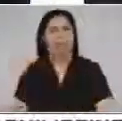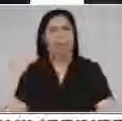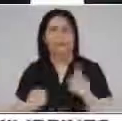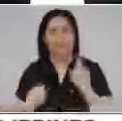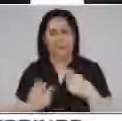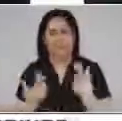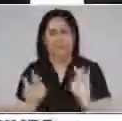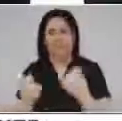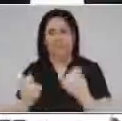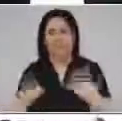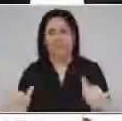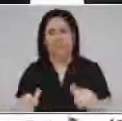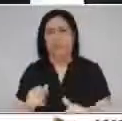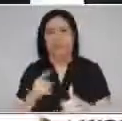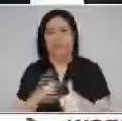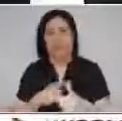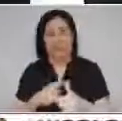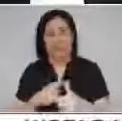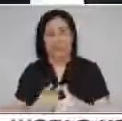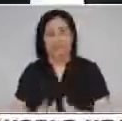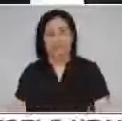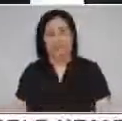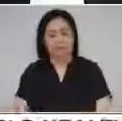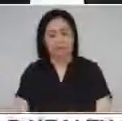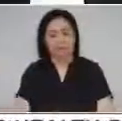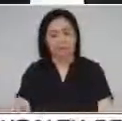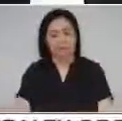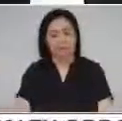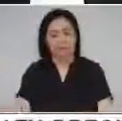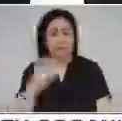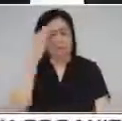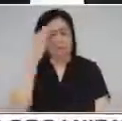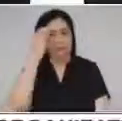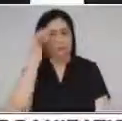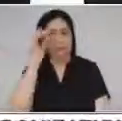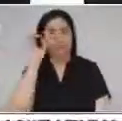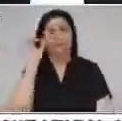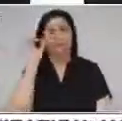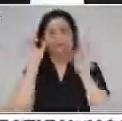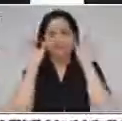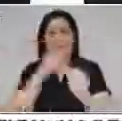nagiinuman, at saka kung may sabong pa sa inyo, ayusin nyo dahil una-una kayong